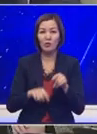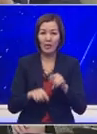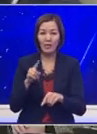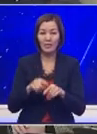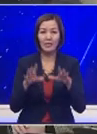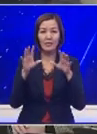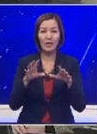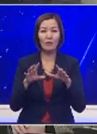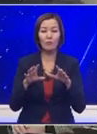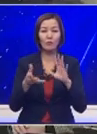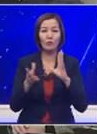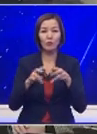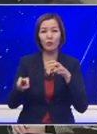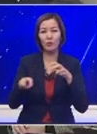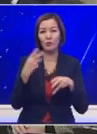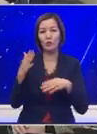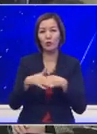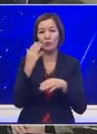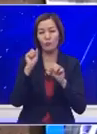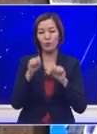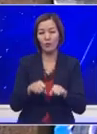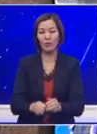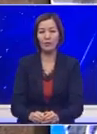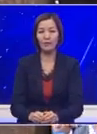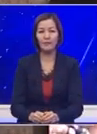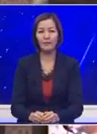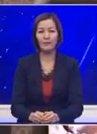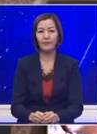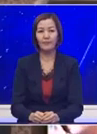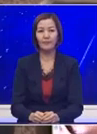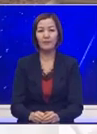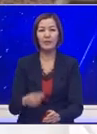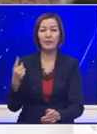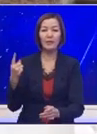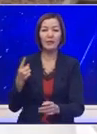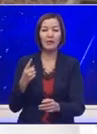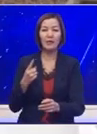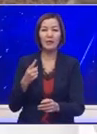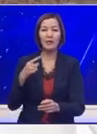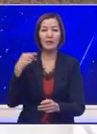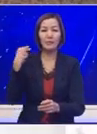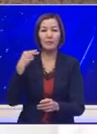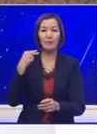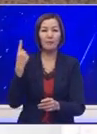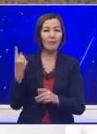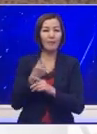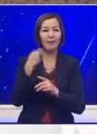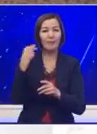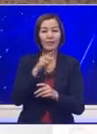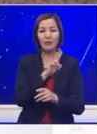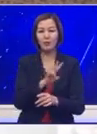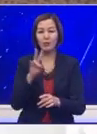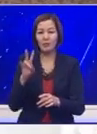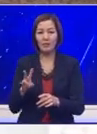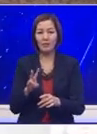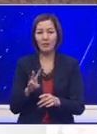бұзушылықтар бойынша жауапқа тартуға болады. Экс-президенттің өзінің жеке қол сұғымашылығы туралы